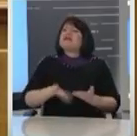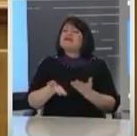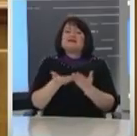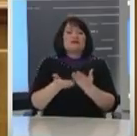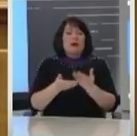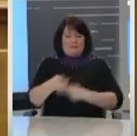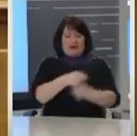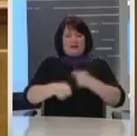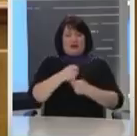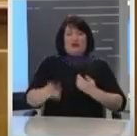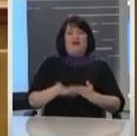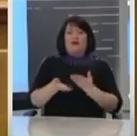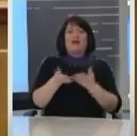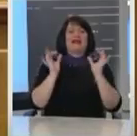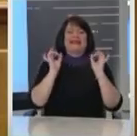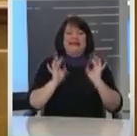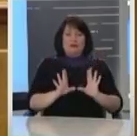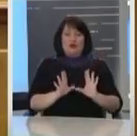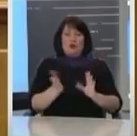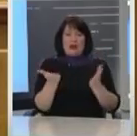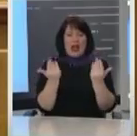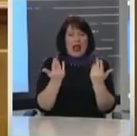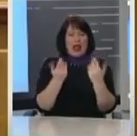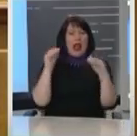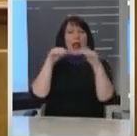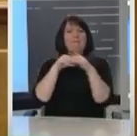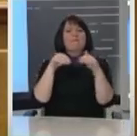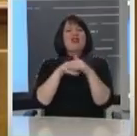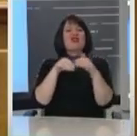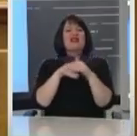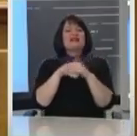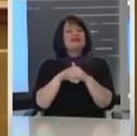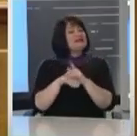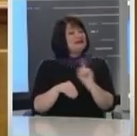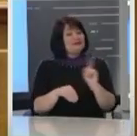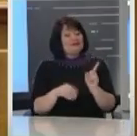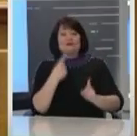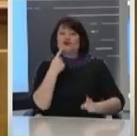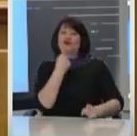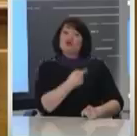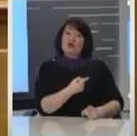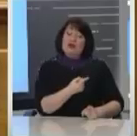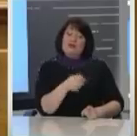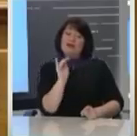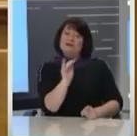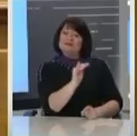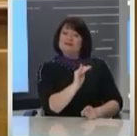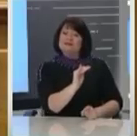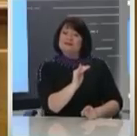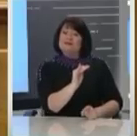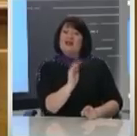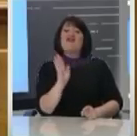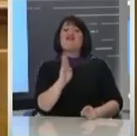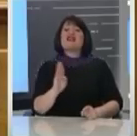την επιχειρηματικότητα, ούτε να προσελκύσετε επενδύσεις. Σας το είπε και αυτό, κύριε Υπουργή, ο κύριος